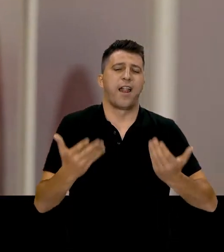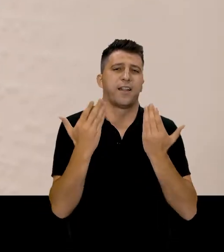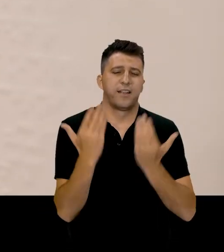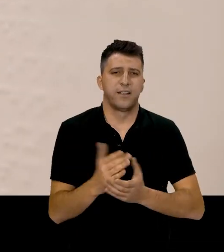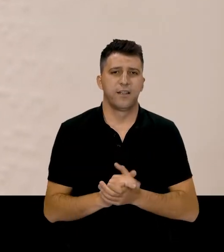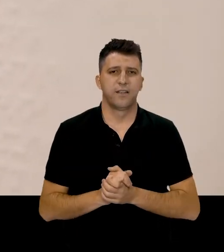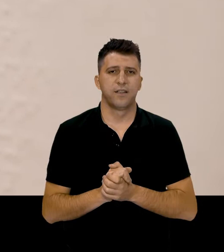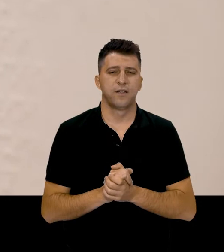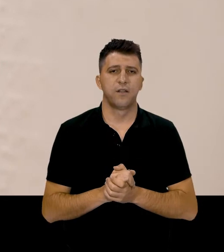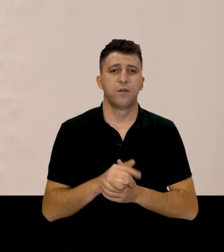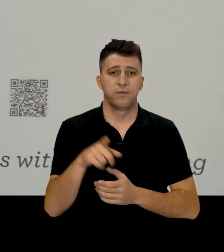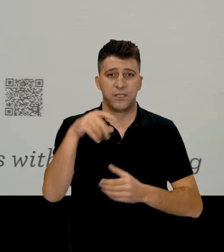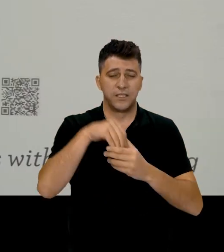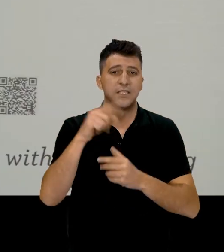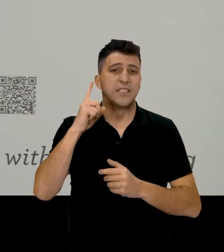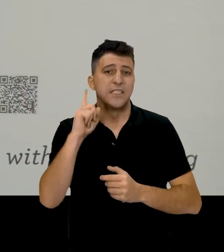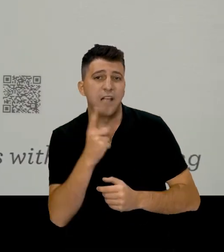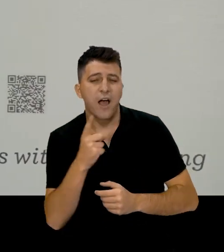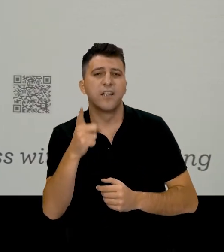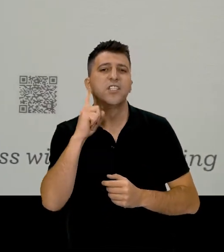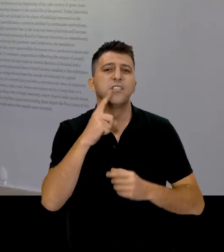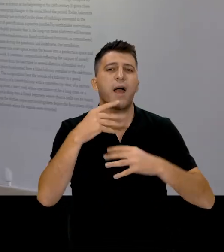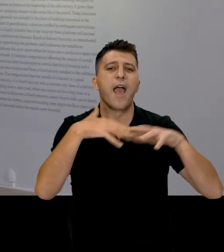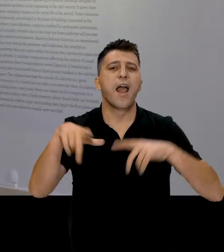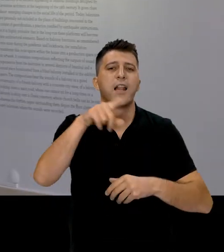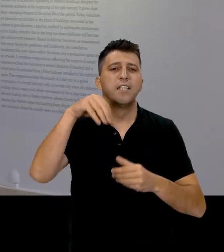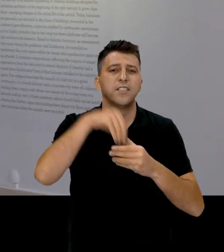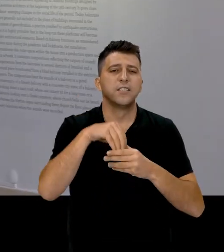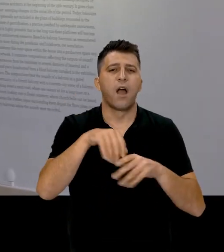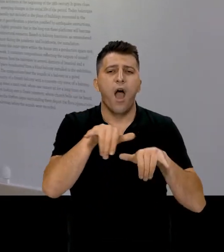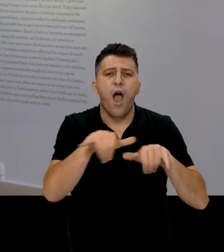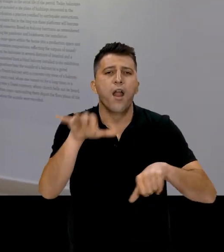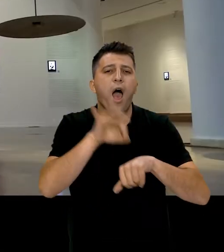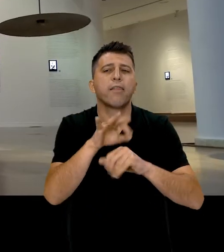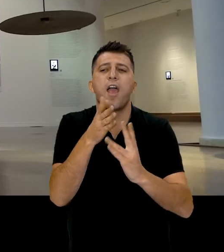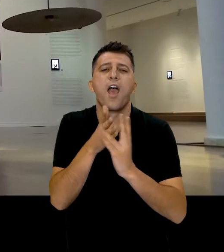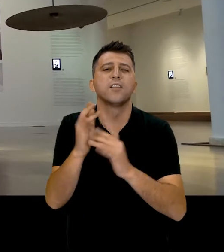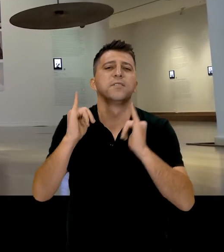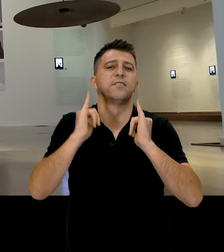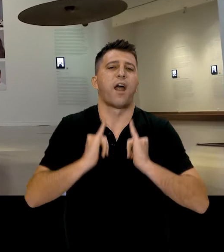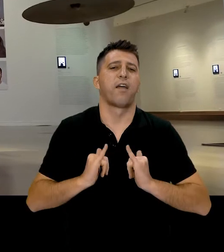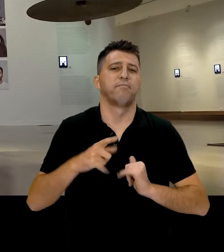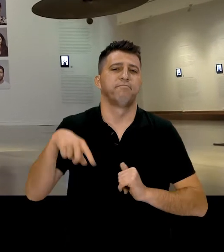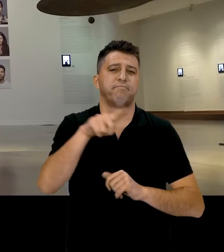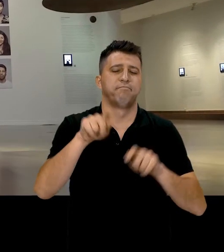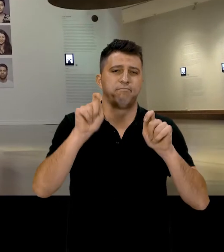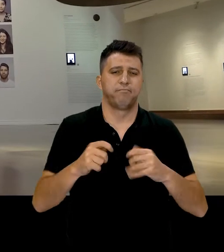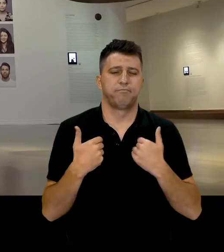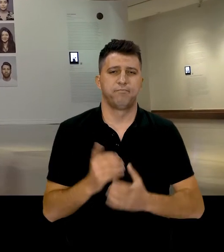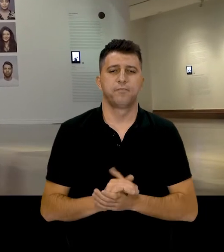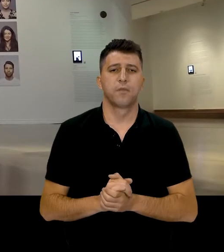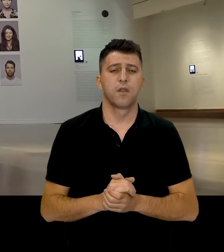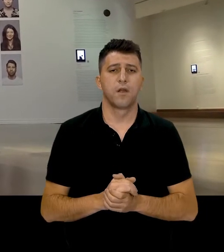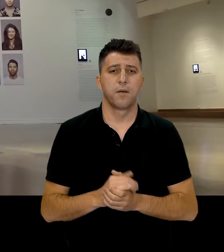Körler, sağırlar ve işitme engelliler için aynı anda erişilebilir kıldık. Bizler farklı